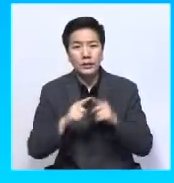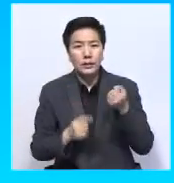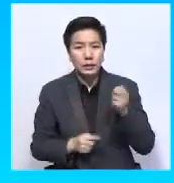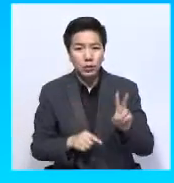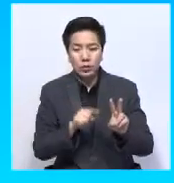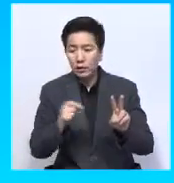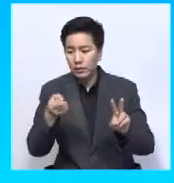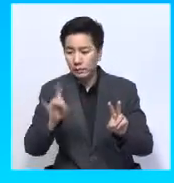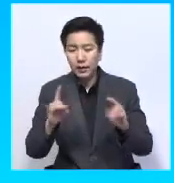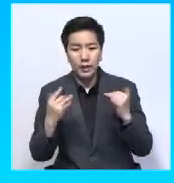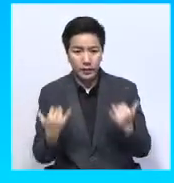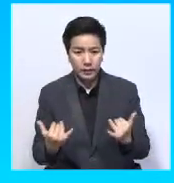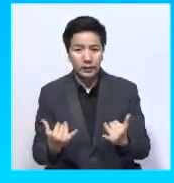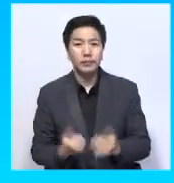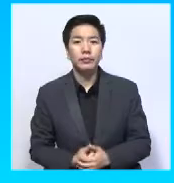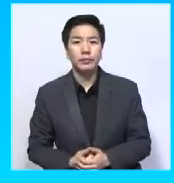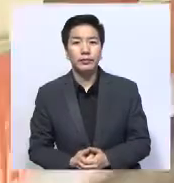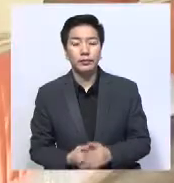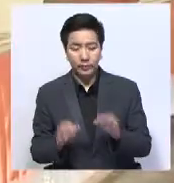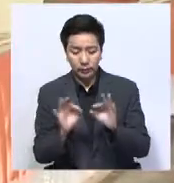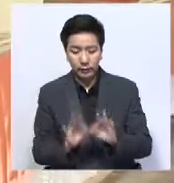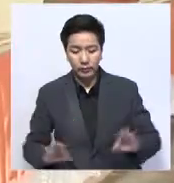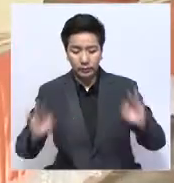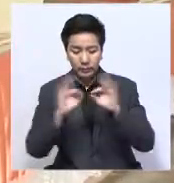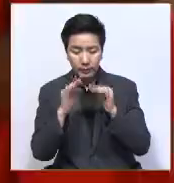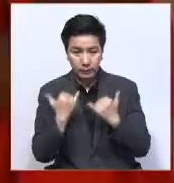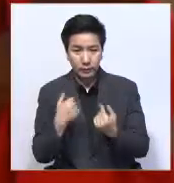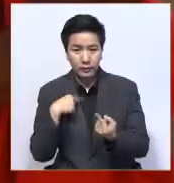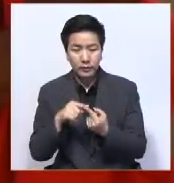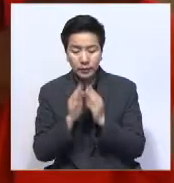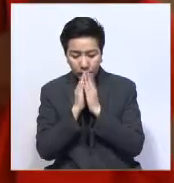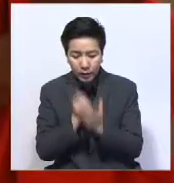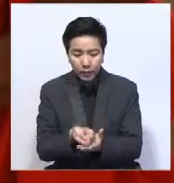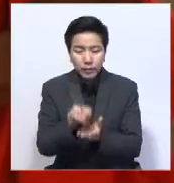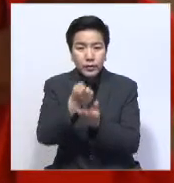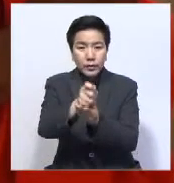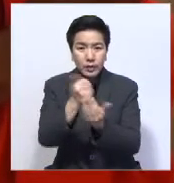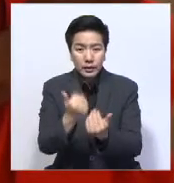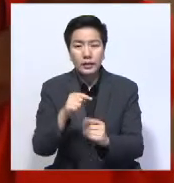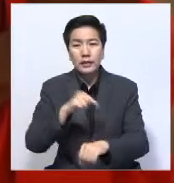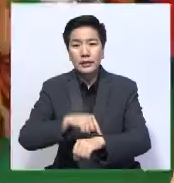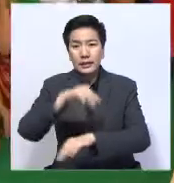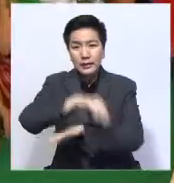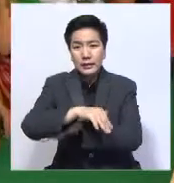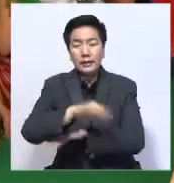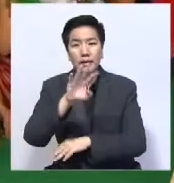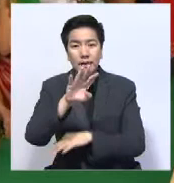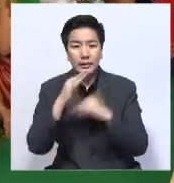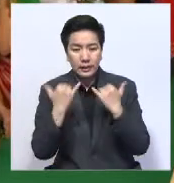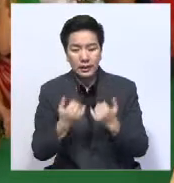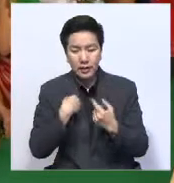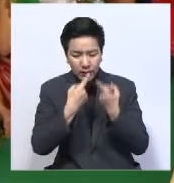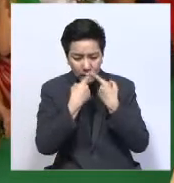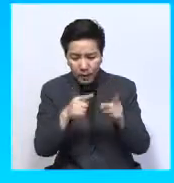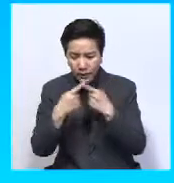ถึง18เมษายนนี้ครับ และสำหรับวันนี้คุณผู้ชมคะก็จะมีการส่งน้ำพระสงฆ์ในเวลาประมาณ16นาฬิกาค่ะซึ่งตรงนี้จะ